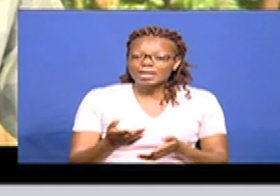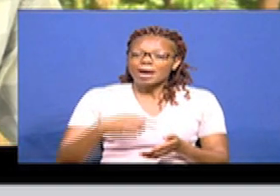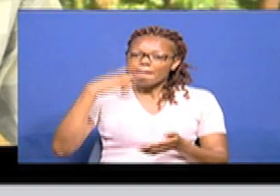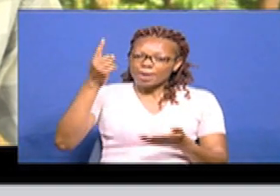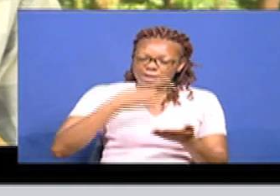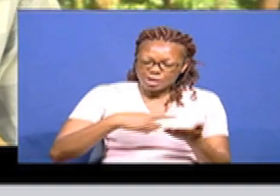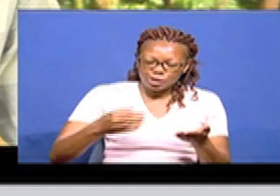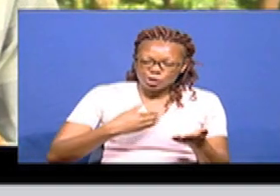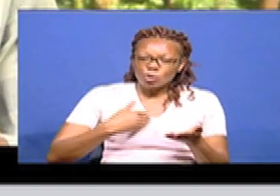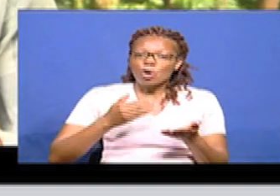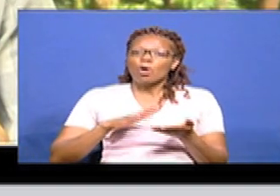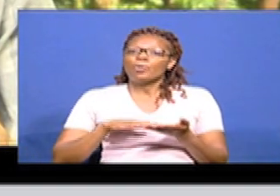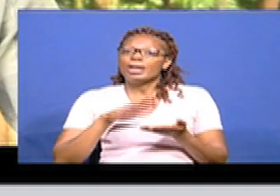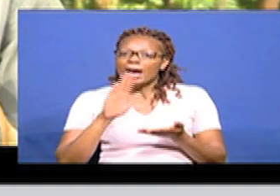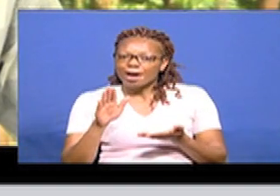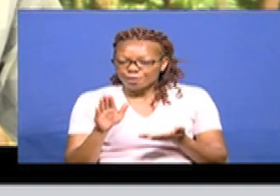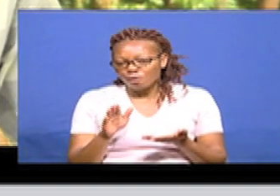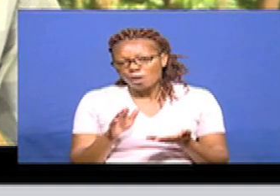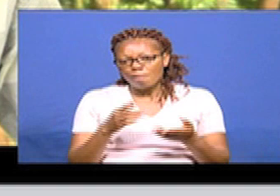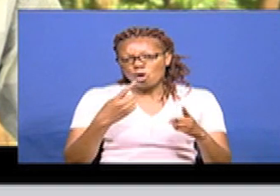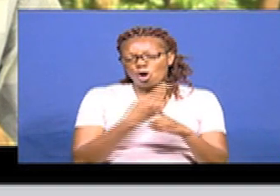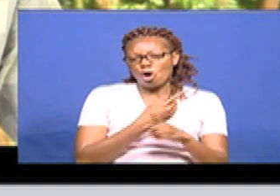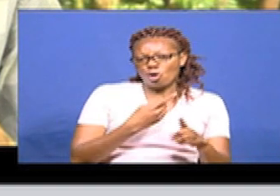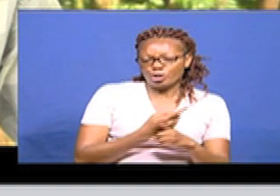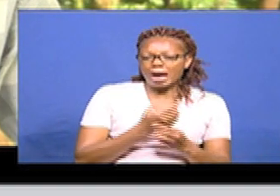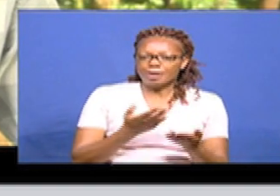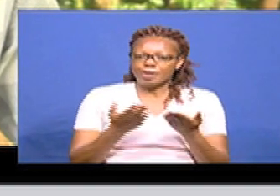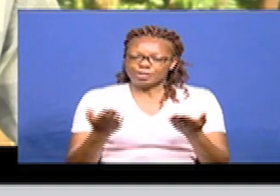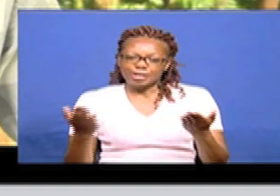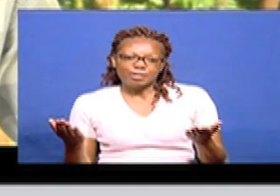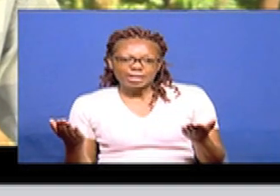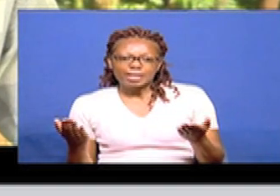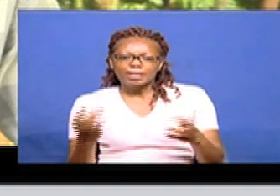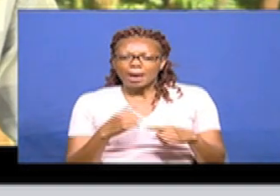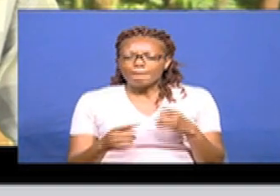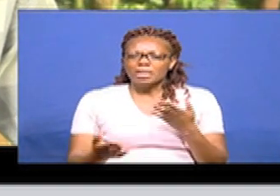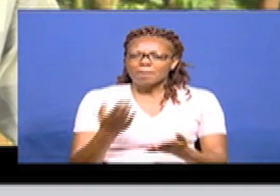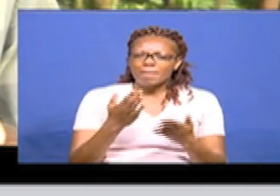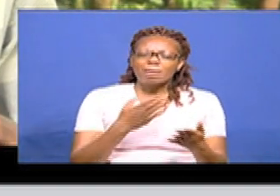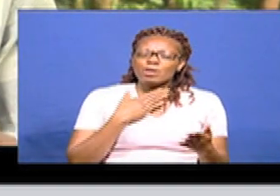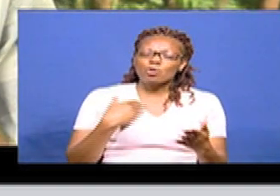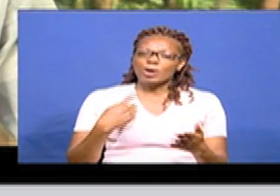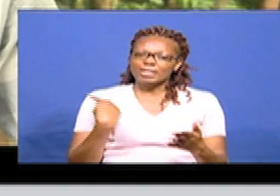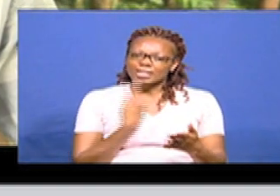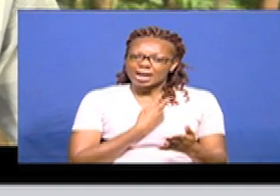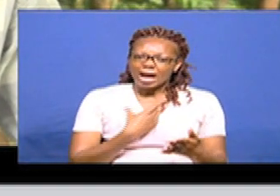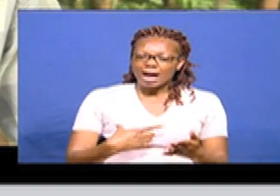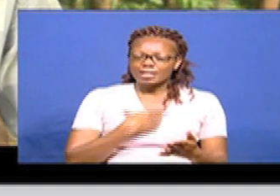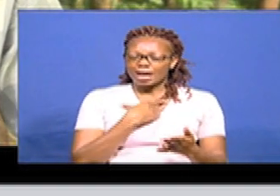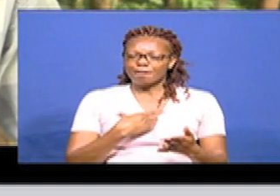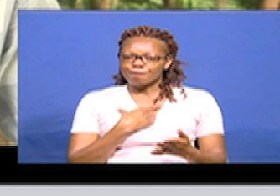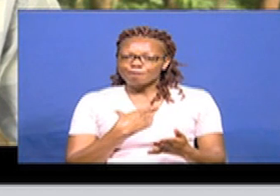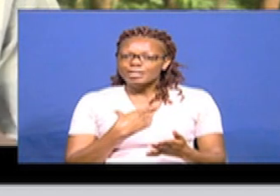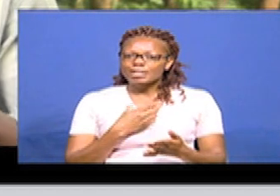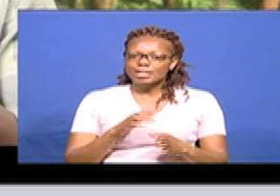Mkulima. Hadi juma lijalo, tukutane tena katika nyanja hii ya kilimo kuchanganua mengi mapya. Hata hivyo,